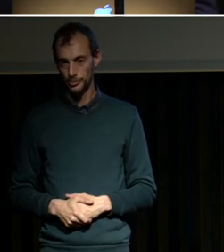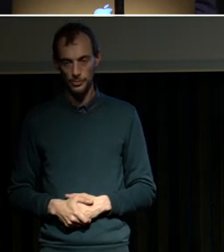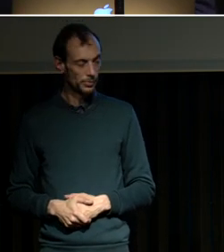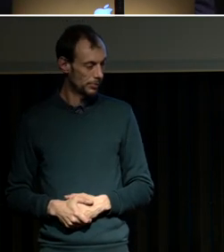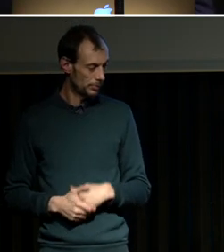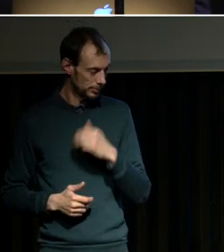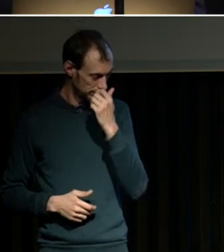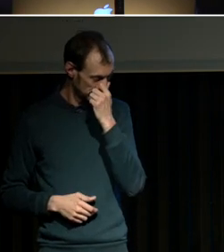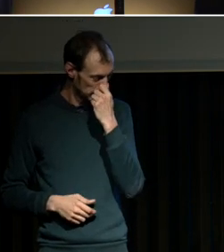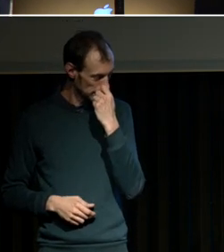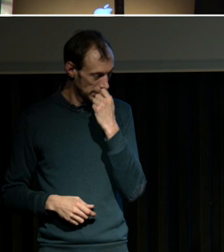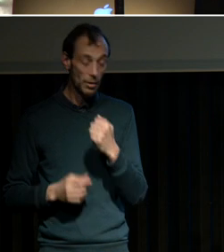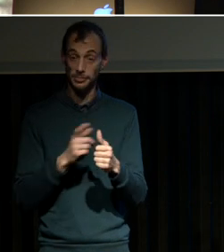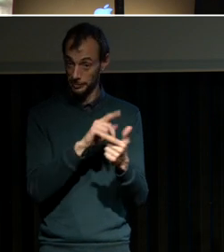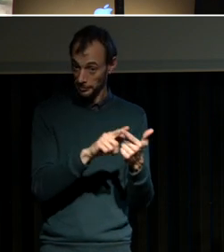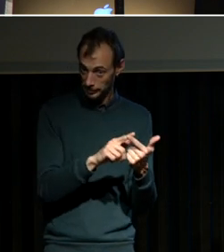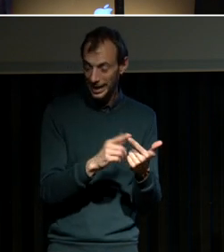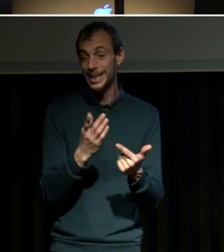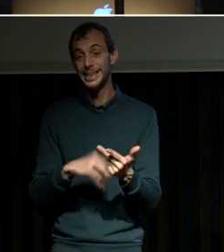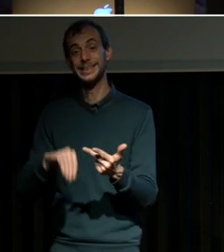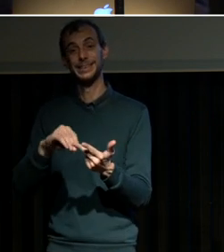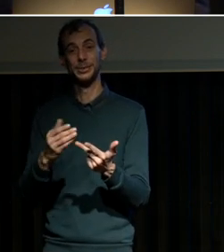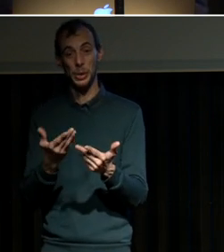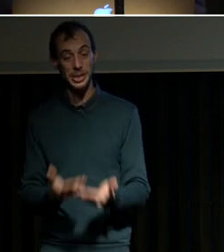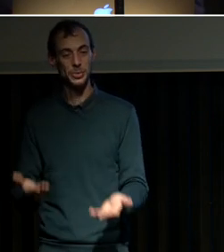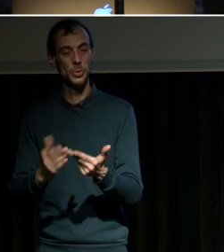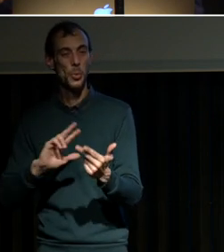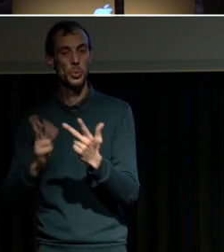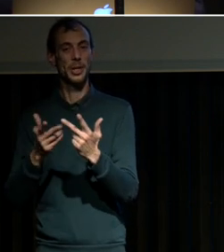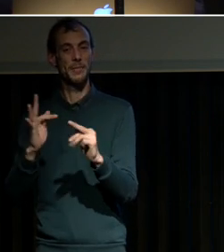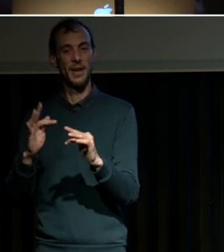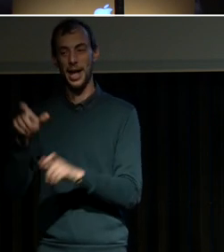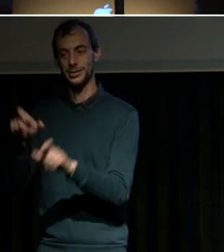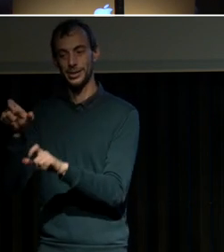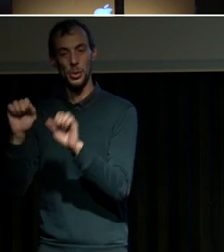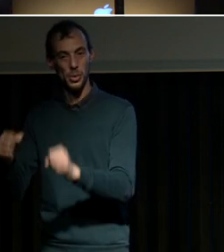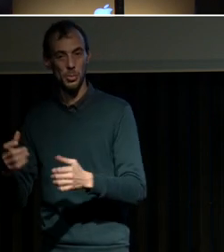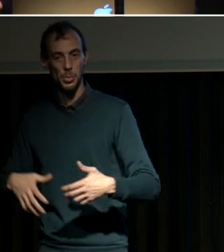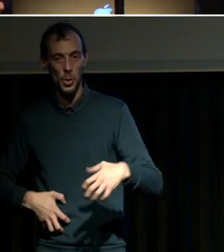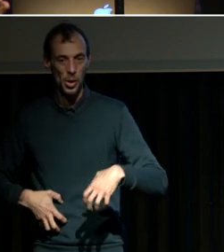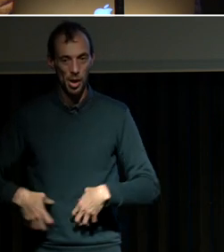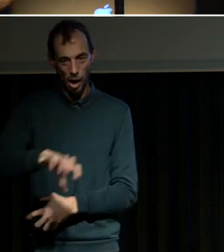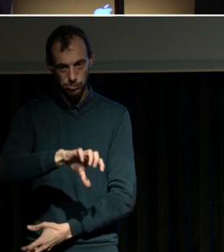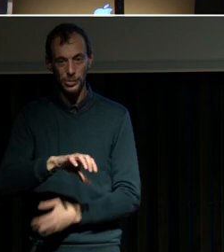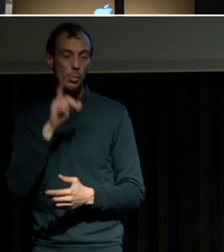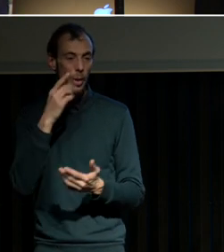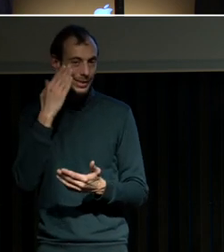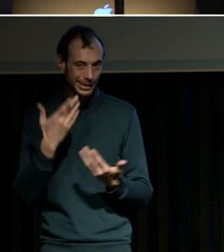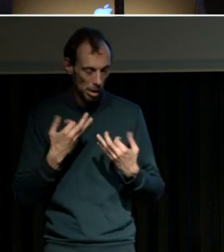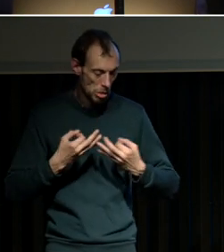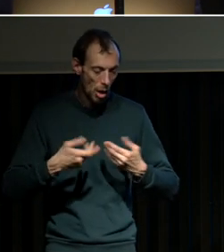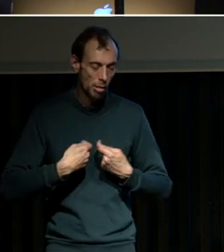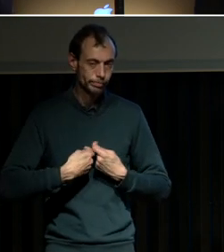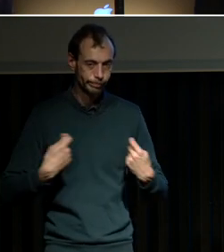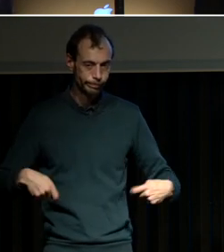Et le dernier type de donneur, parce que je sais qu'on a pas mal de temps, mais l'objectif aussi, c'est peut-être de pouvoir discuter entre nous et pas que je vous assomme avec